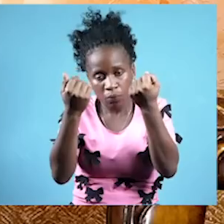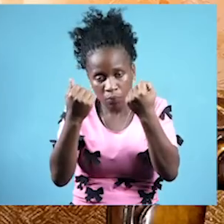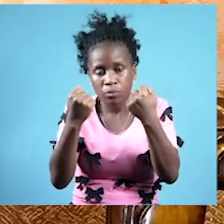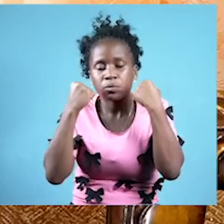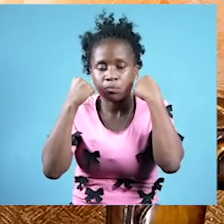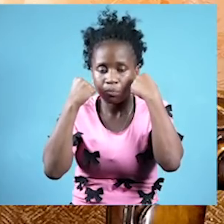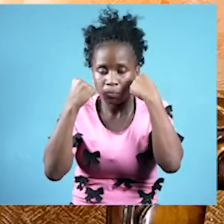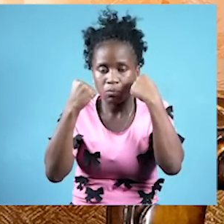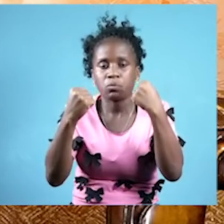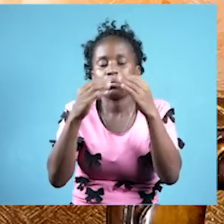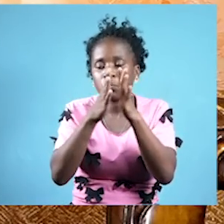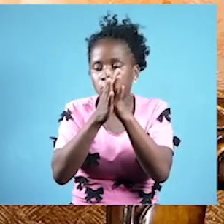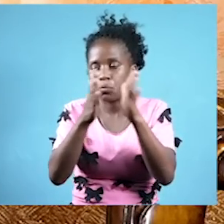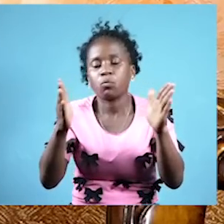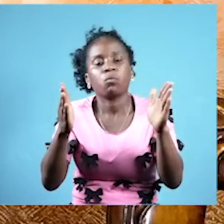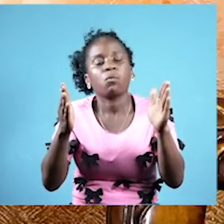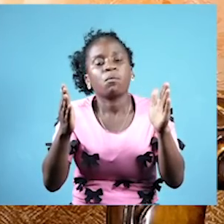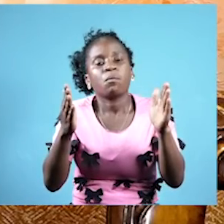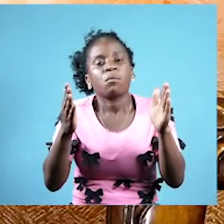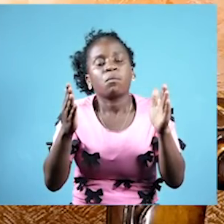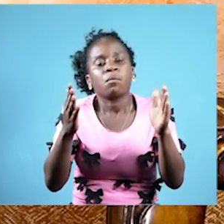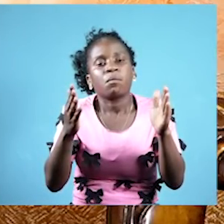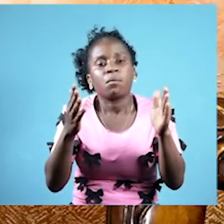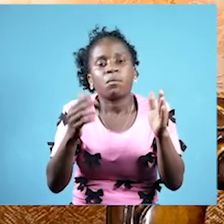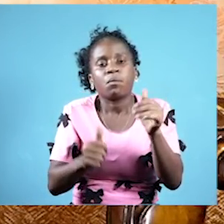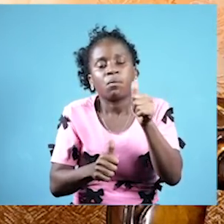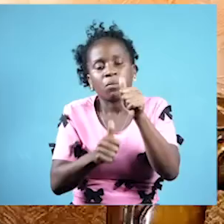uwezo na umahiri mkubwa wa uongozi.